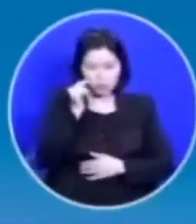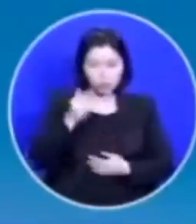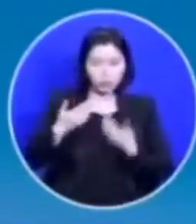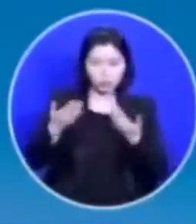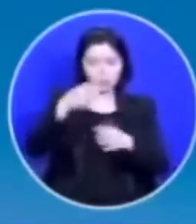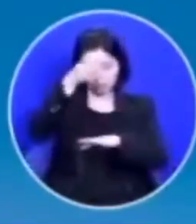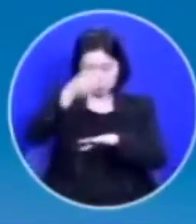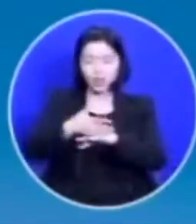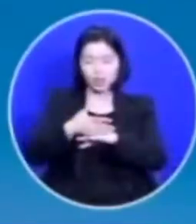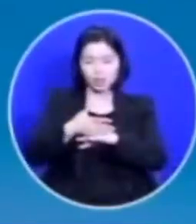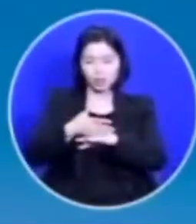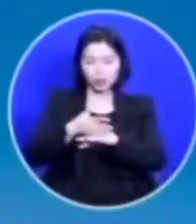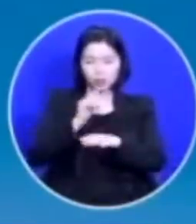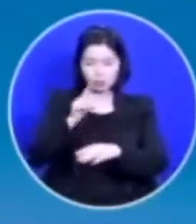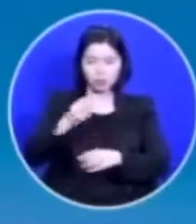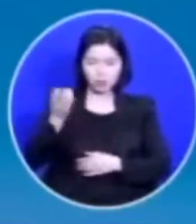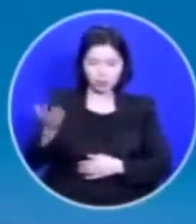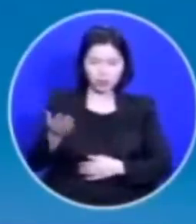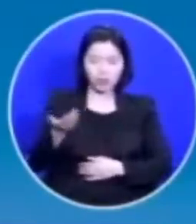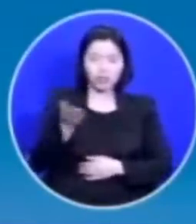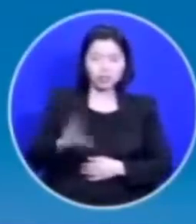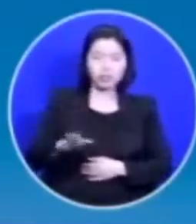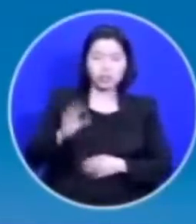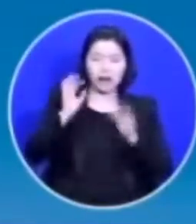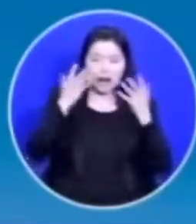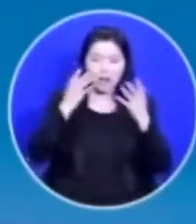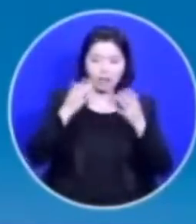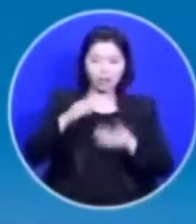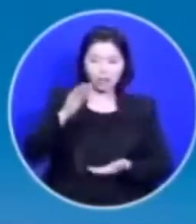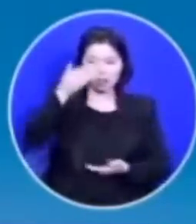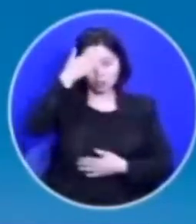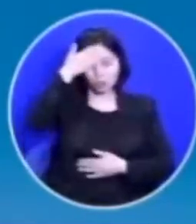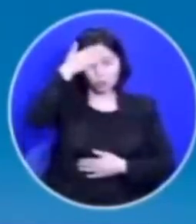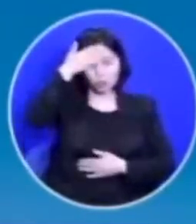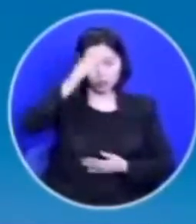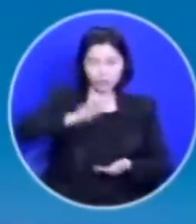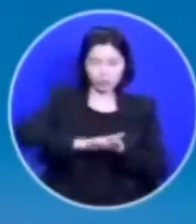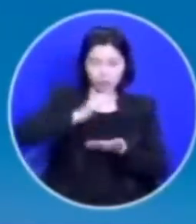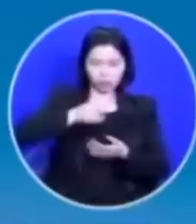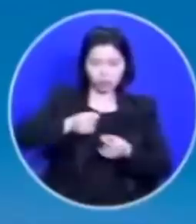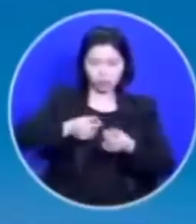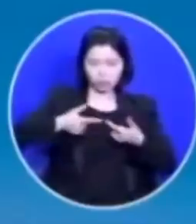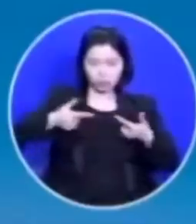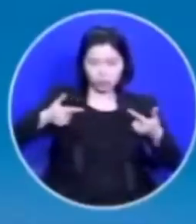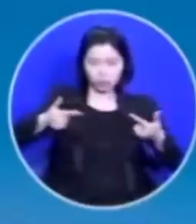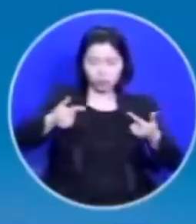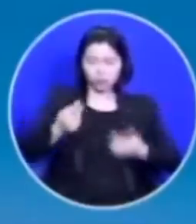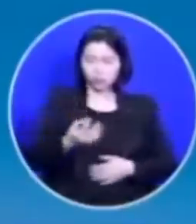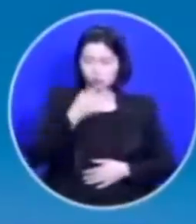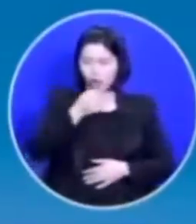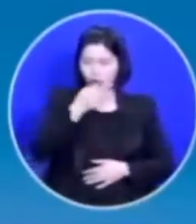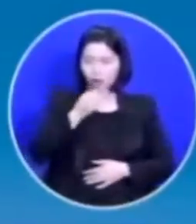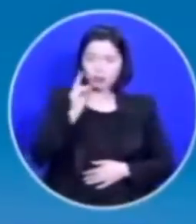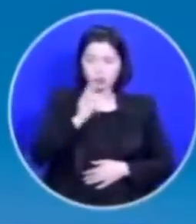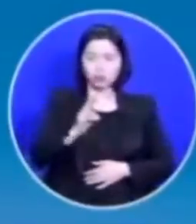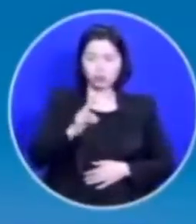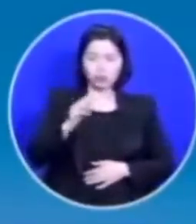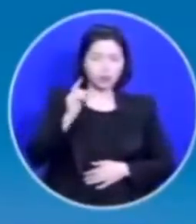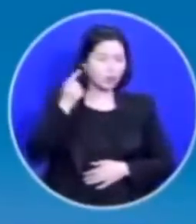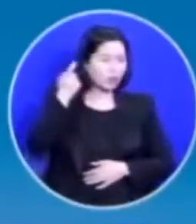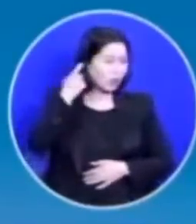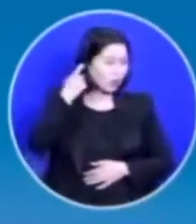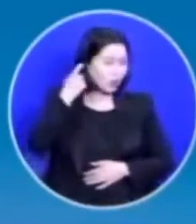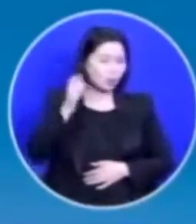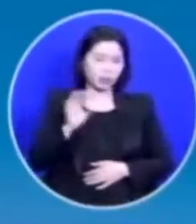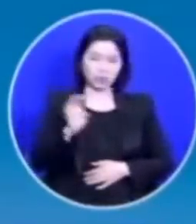하였습니다 그런데 아이가 점점 열이 오르더니 감기 증세가 심해 졌습니다 체온을 재보니 40조 에